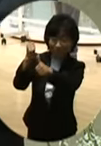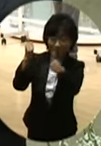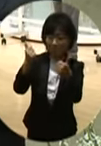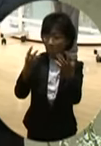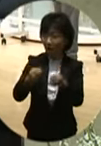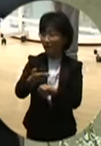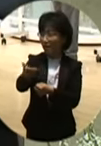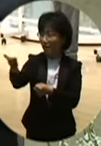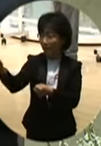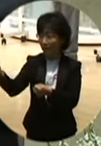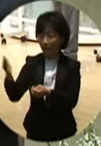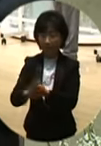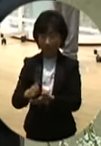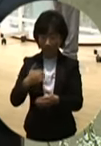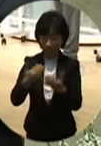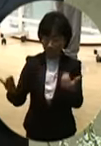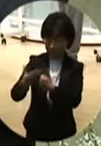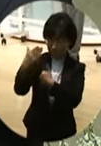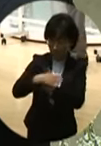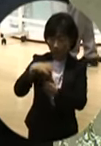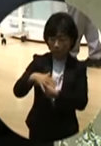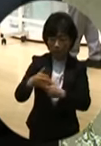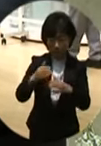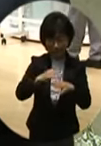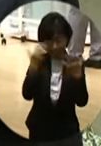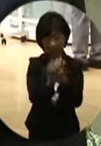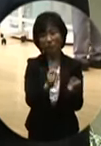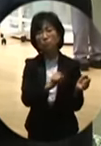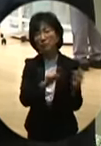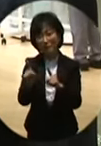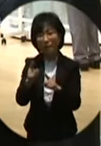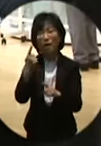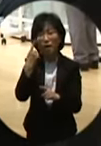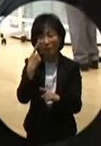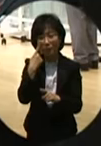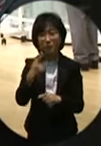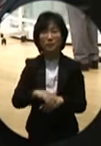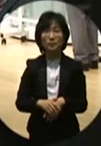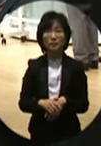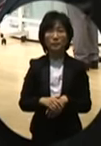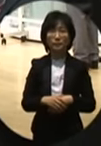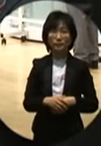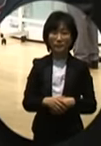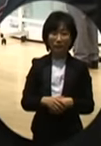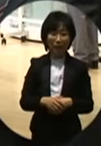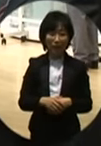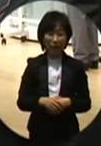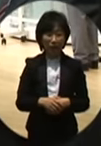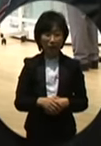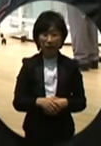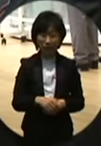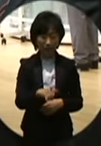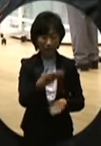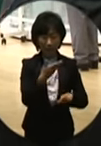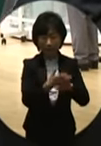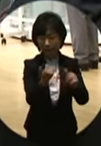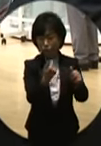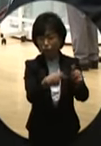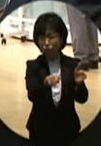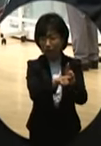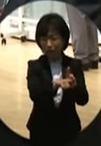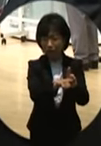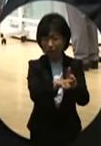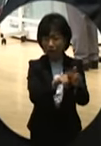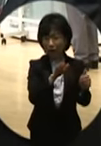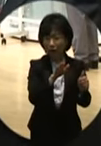여러분 파트 살리세요. So we have assistant pastors here. Save your part department. 누굴 위해서가 아닙니다. It's not for whom. 당연히 해야